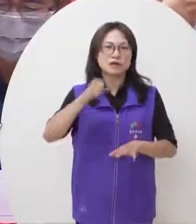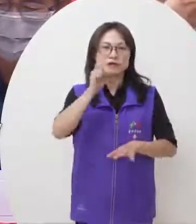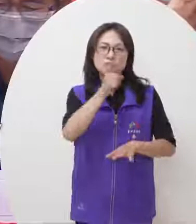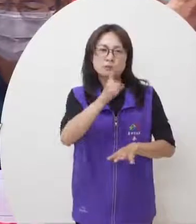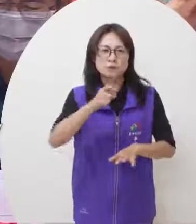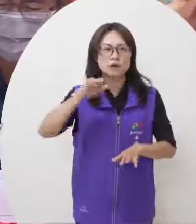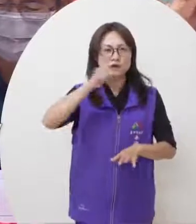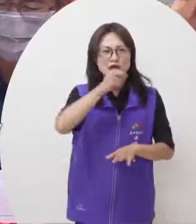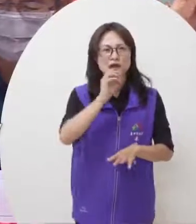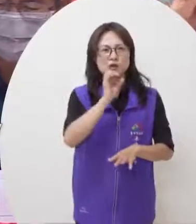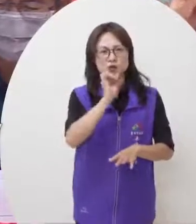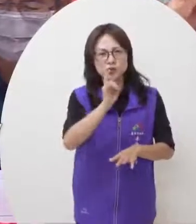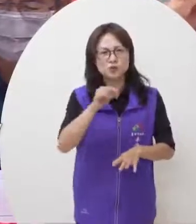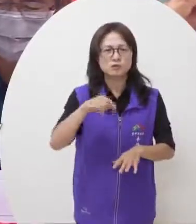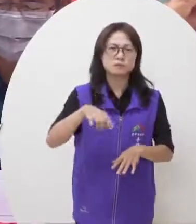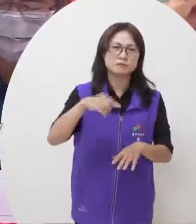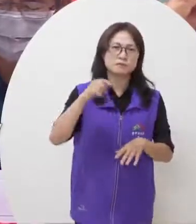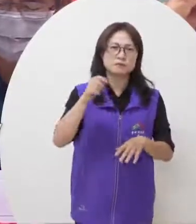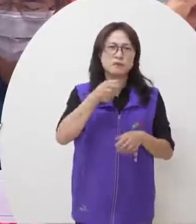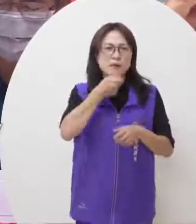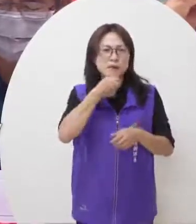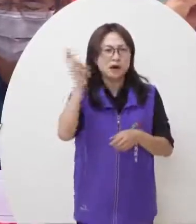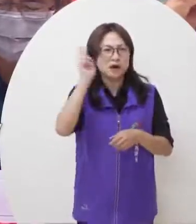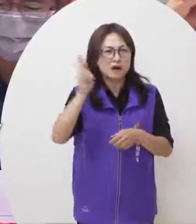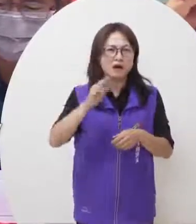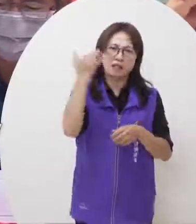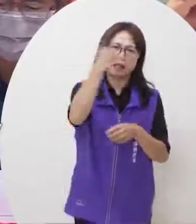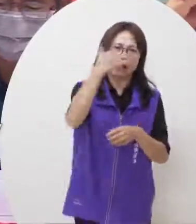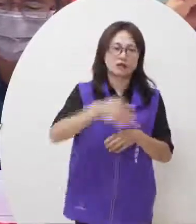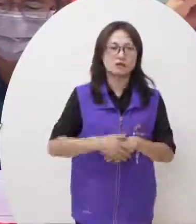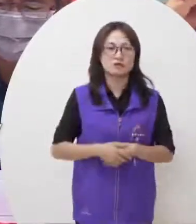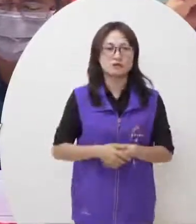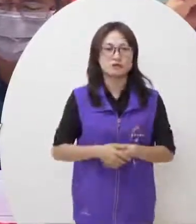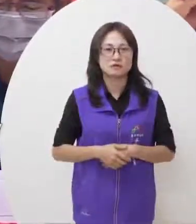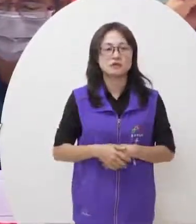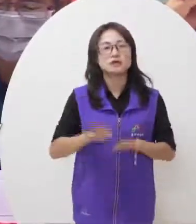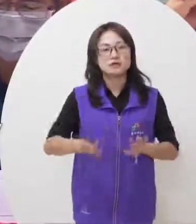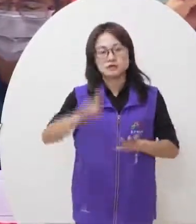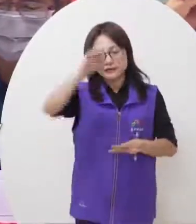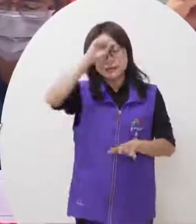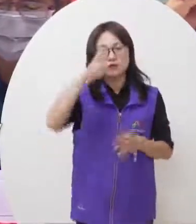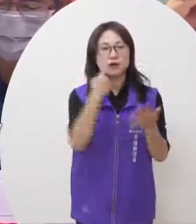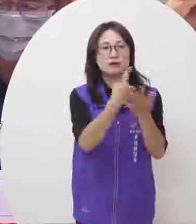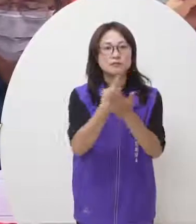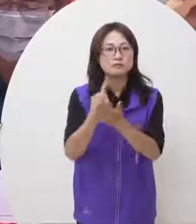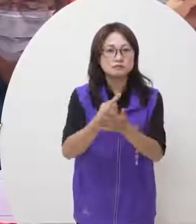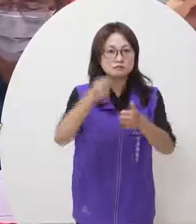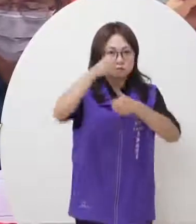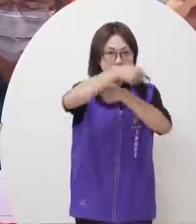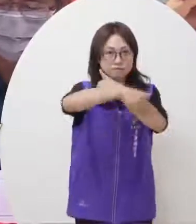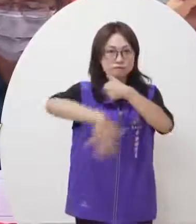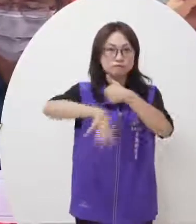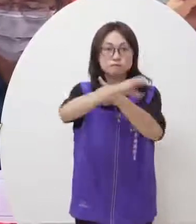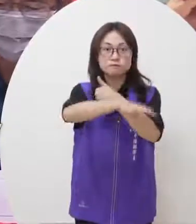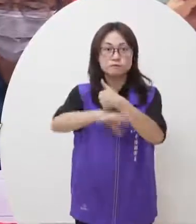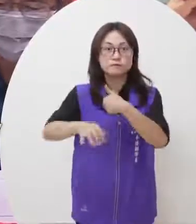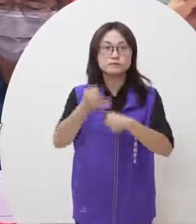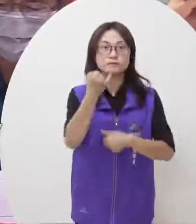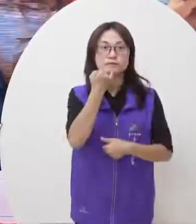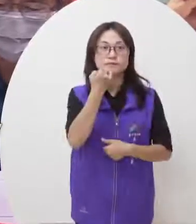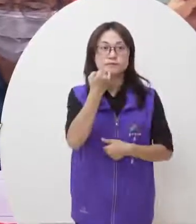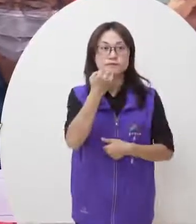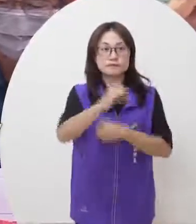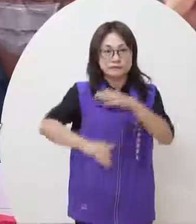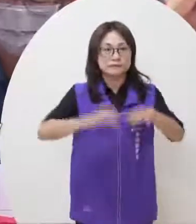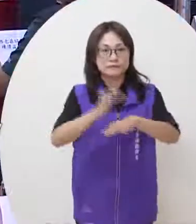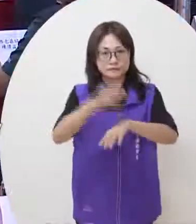最后一点就是吼，祝贺市长吼，希望咱的团队大家较健全的，会当连任成功啦！谢谢，